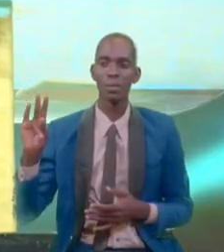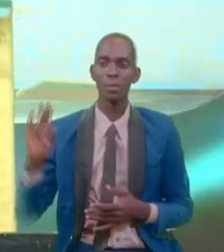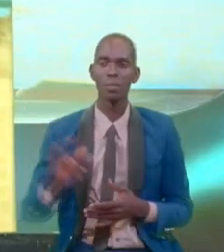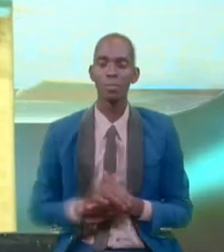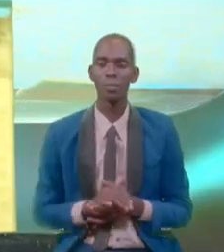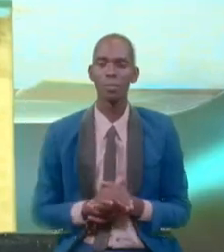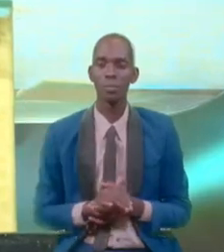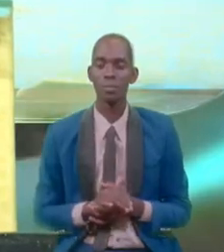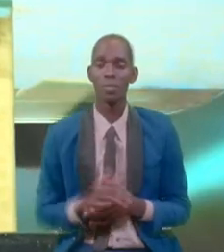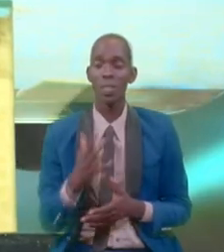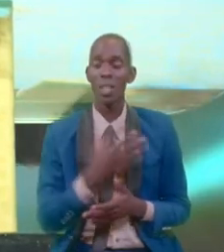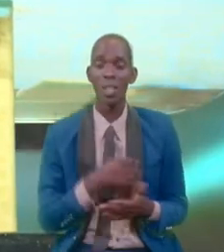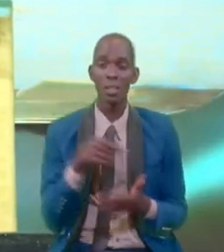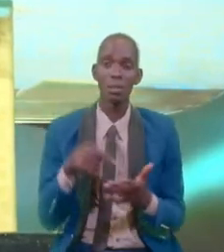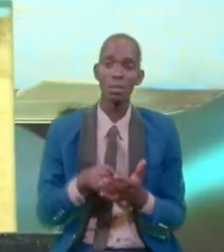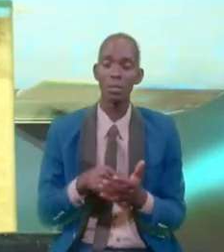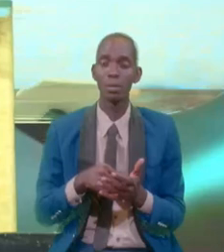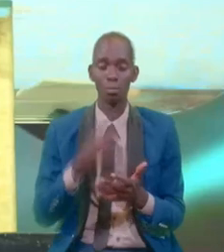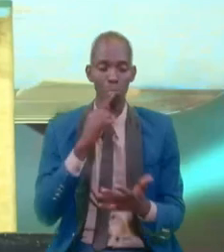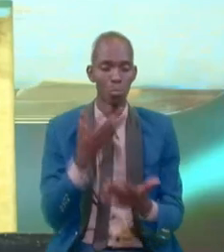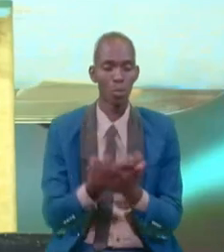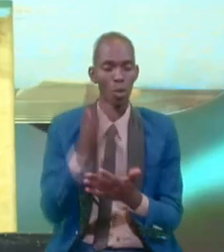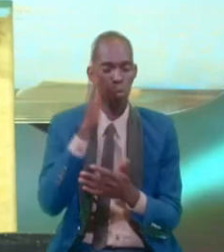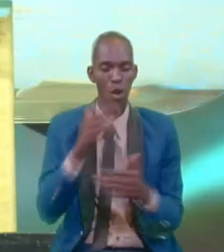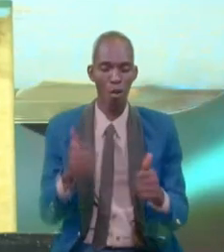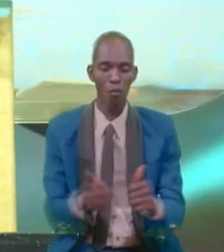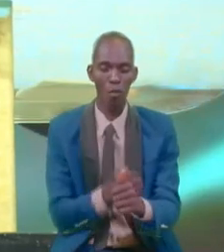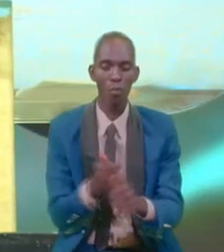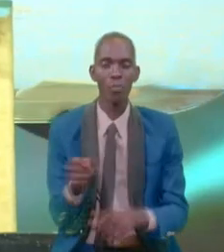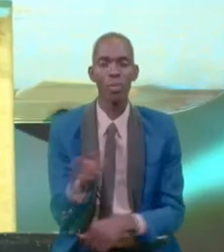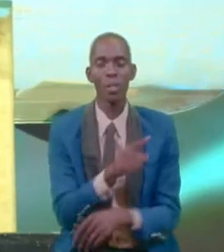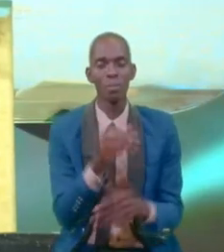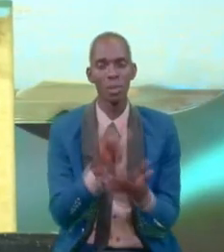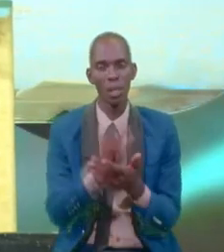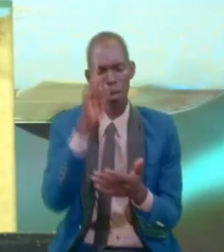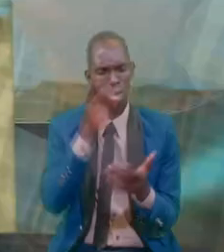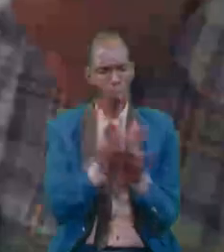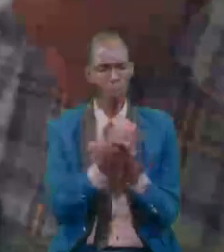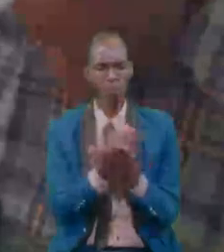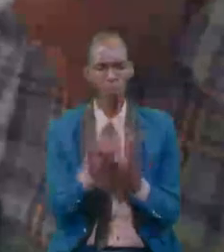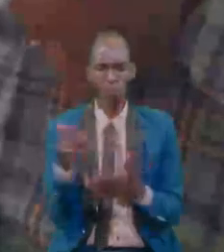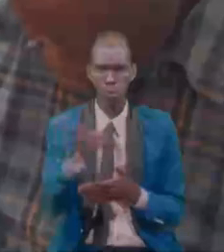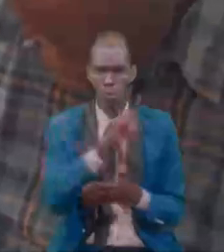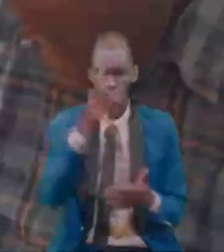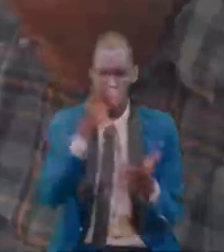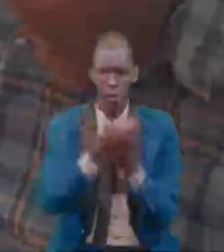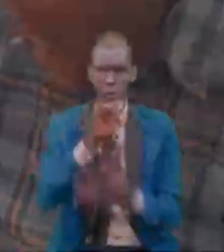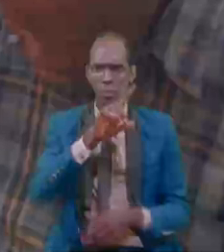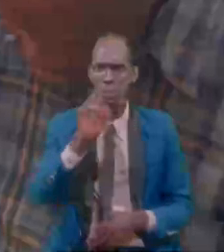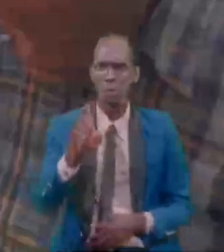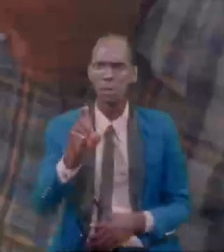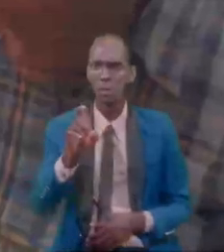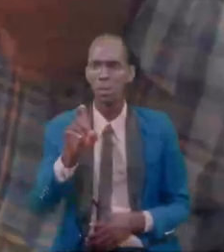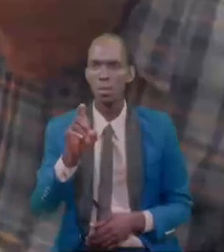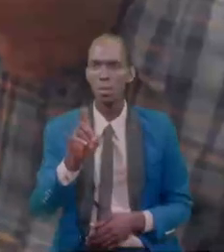Marc 16, 17. Voici les miracles qui accompagneront ceux qui auront cru. Y a-t-il des croyants ici